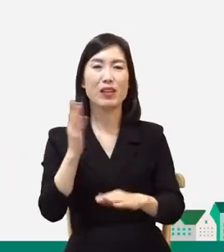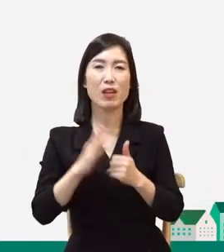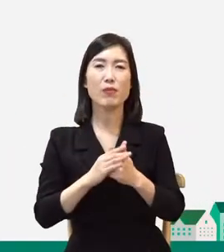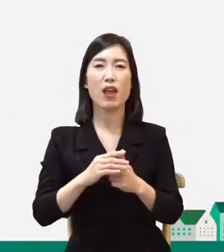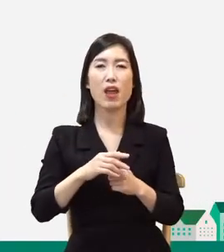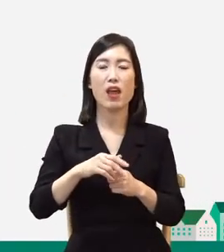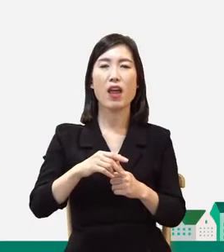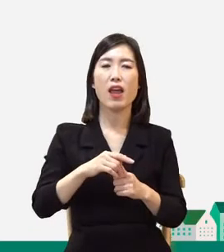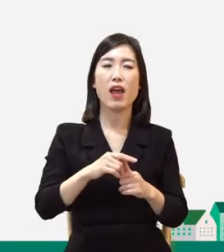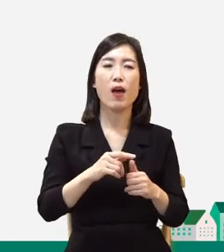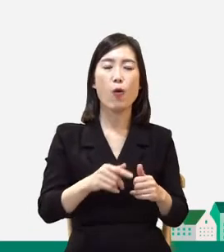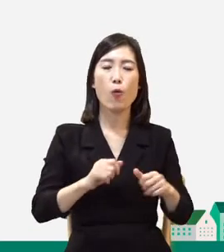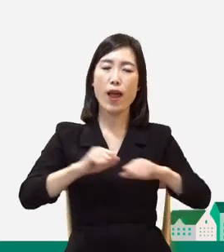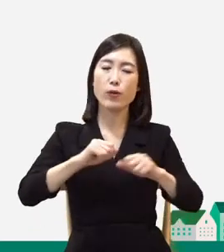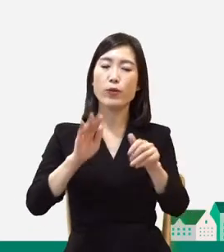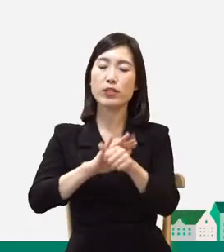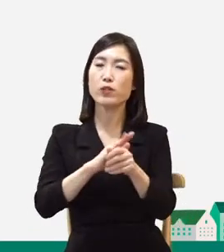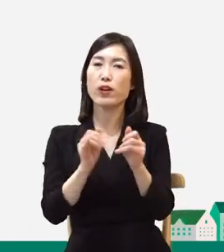활동지원사와